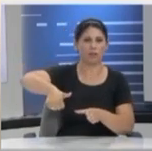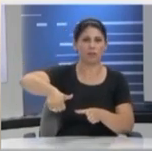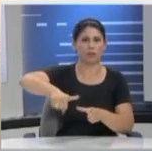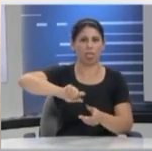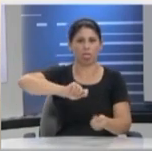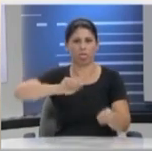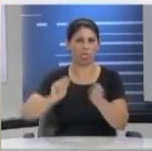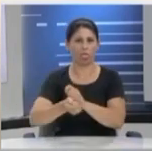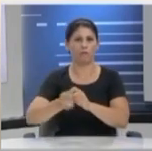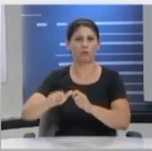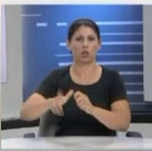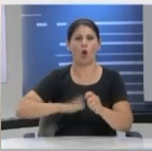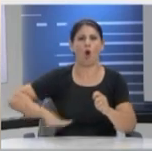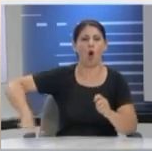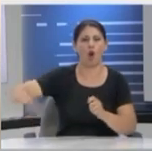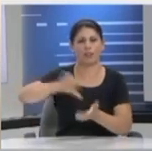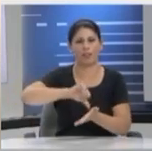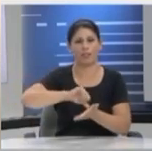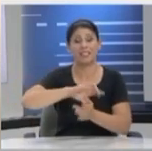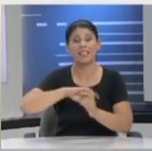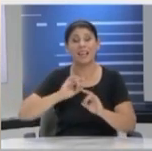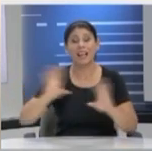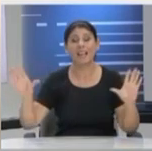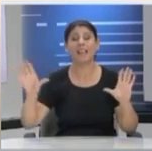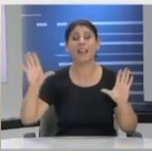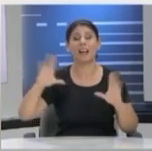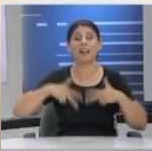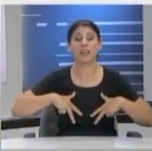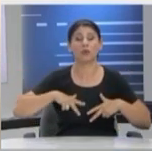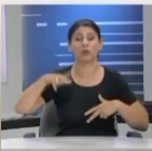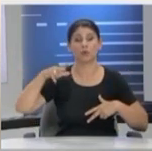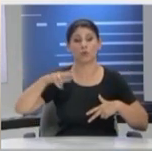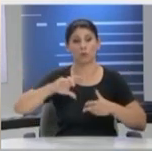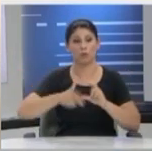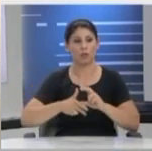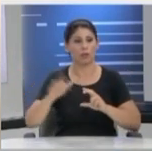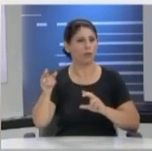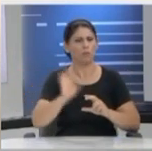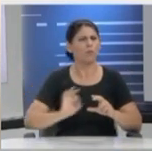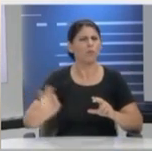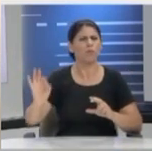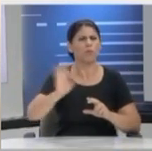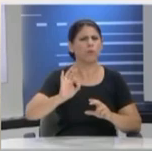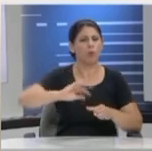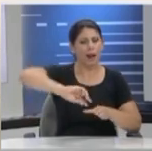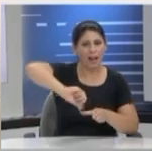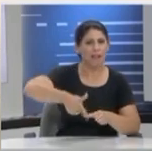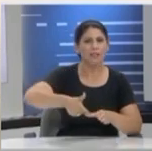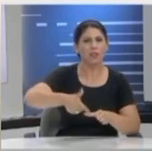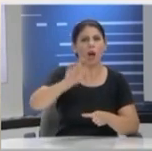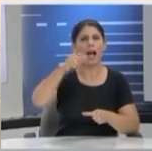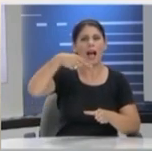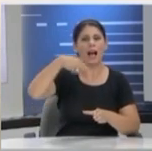θα φτωχοποιήσεις όλη την Αθήνα. Σε καμία χώρα του κόσμου, Ηνωμένες Πολιτείες, τα καζίνο είναι στο Atlantic City. Πού το βάζετε το